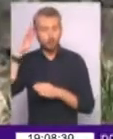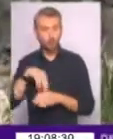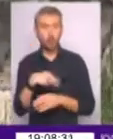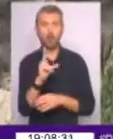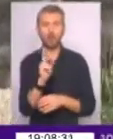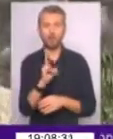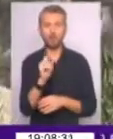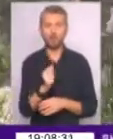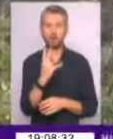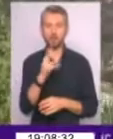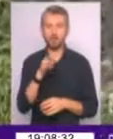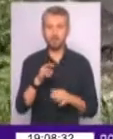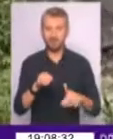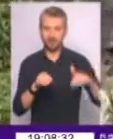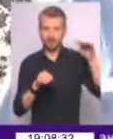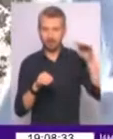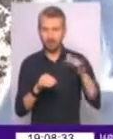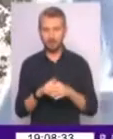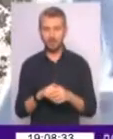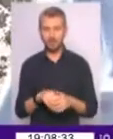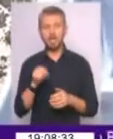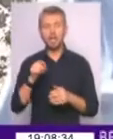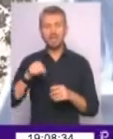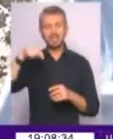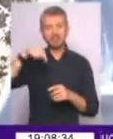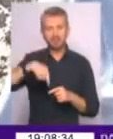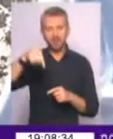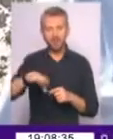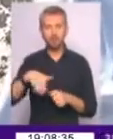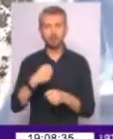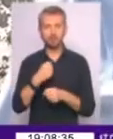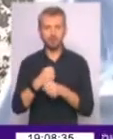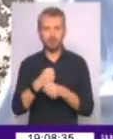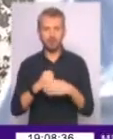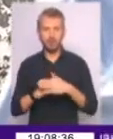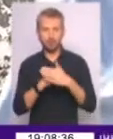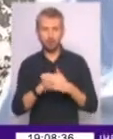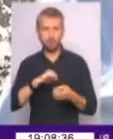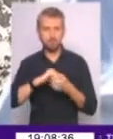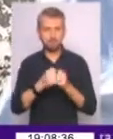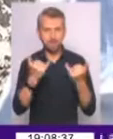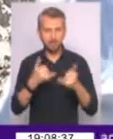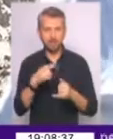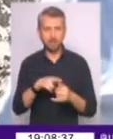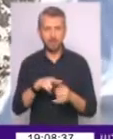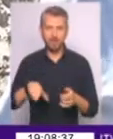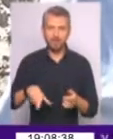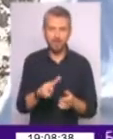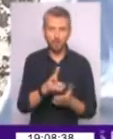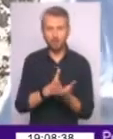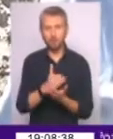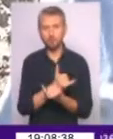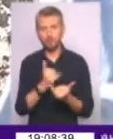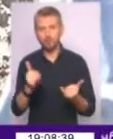на 4 метри вище. На цих сваях робиться потім пафірник бетонний для проїжджої частини, для обслуговування